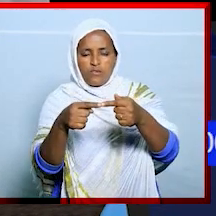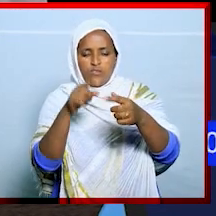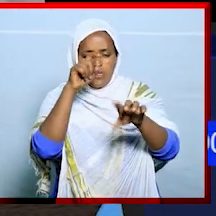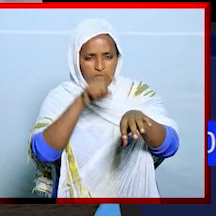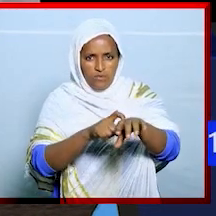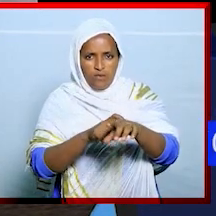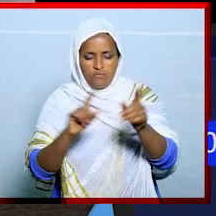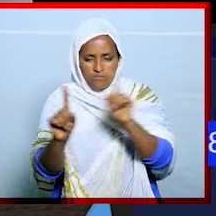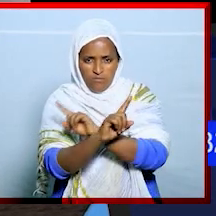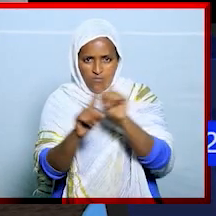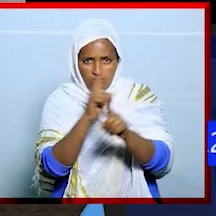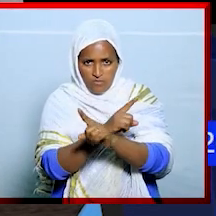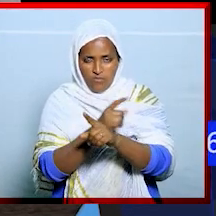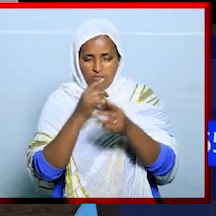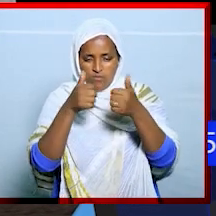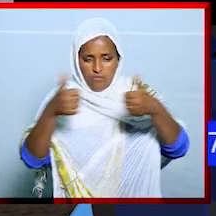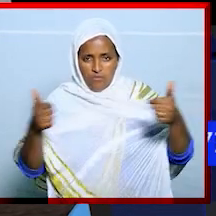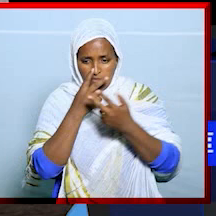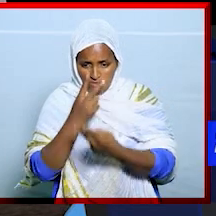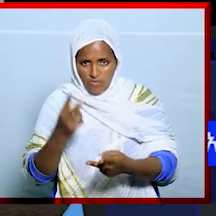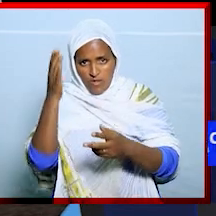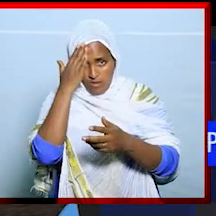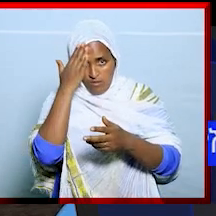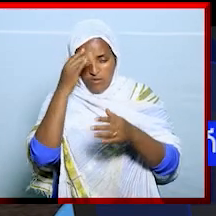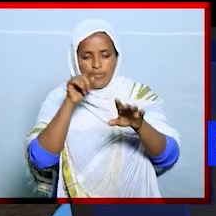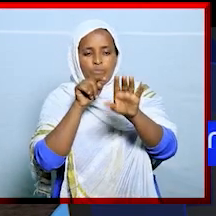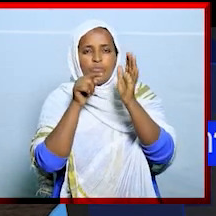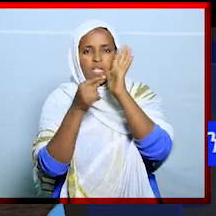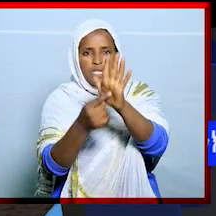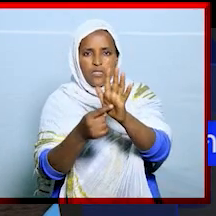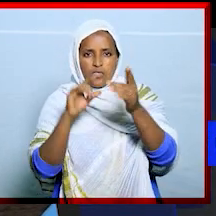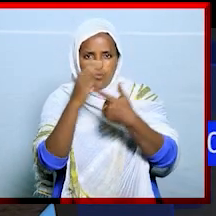ወቅቶችን፣ መፈራረቆችን ለይተን እንድናውቅ ምልክት እንዲሆኑ